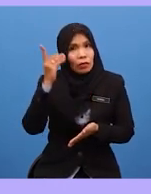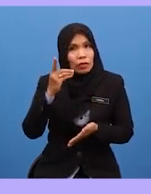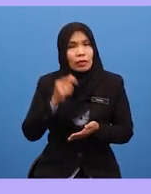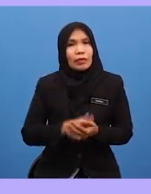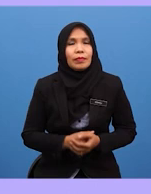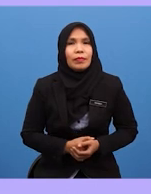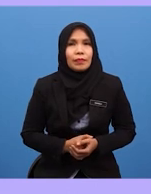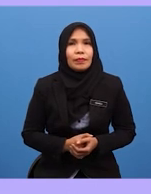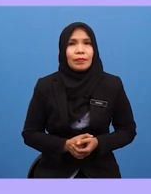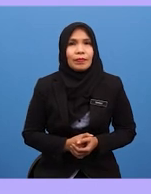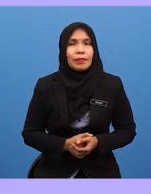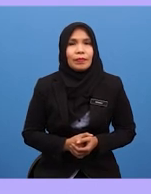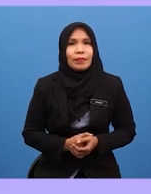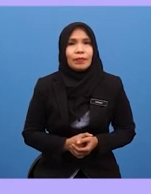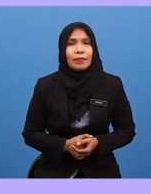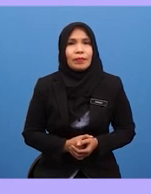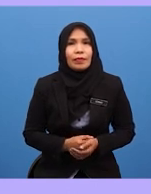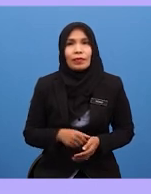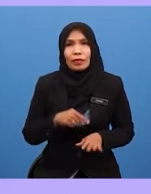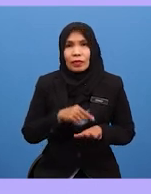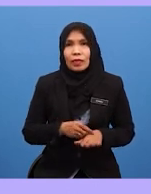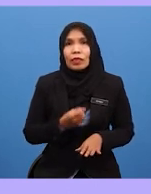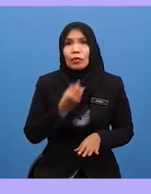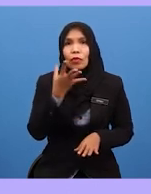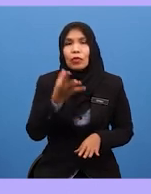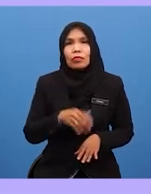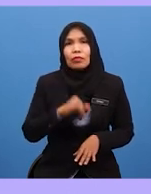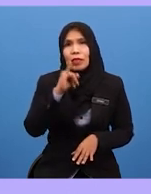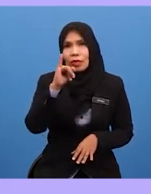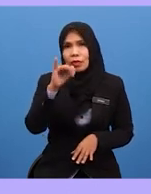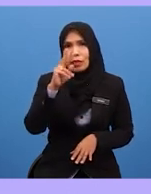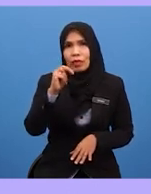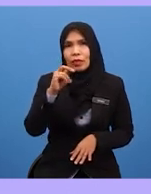Peringkat antara ekdisis disebut instar.